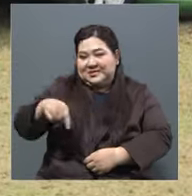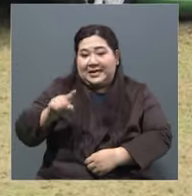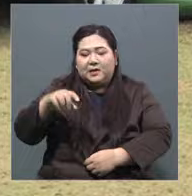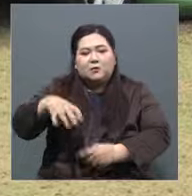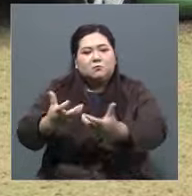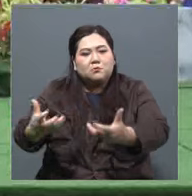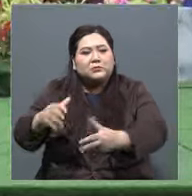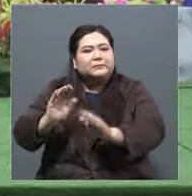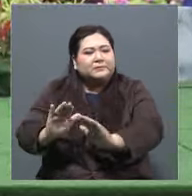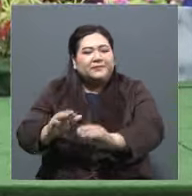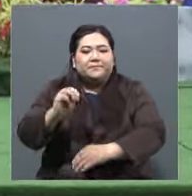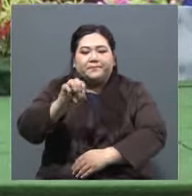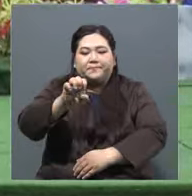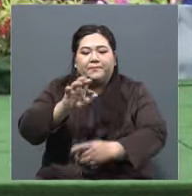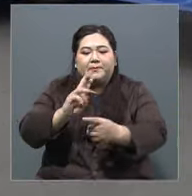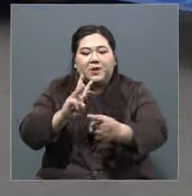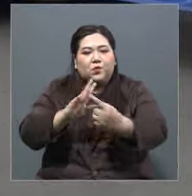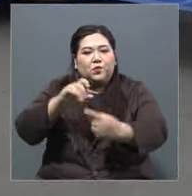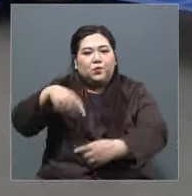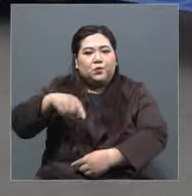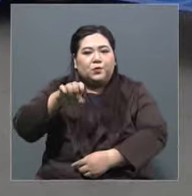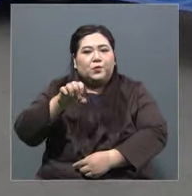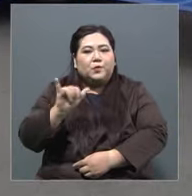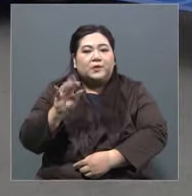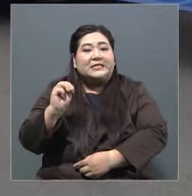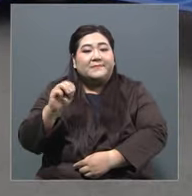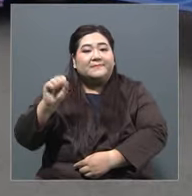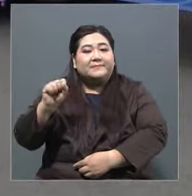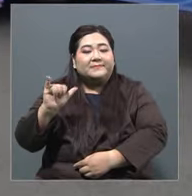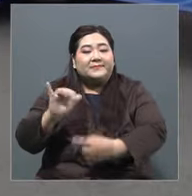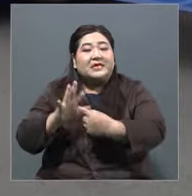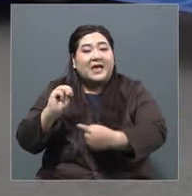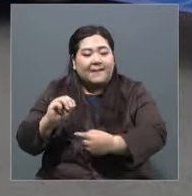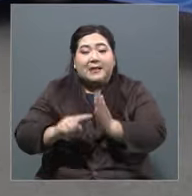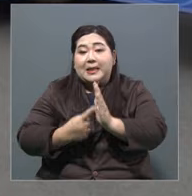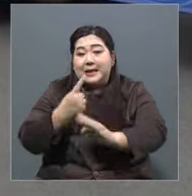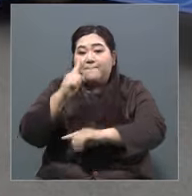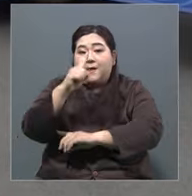15เมษายนตั้งแต่ 13:00นจนถึงเที่ยงคืเลยนะคะ